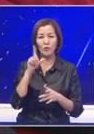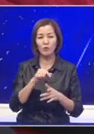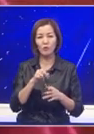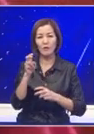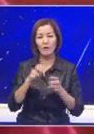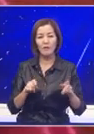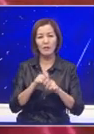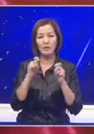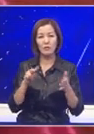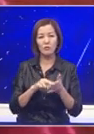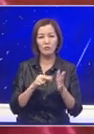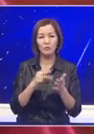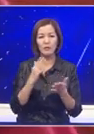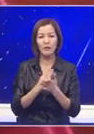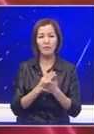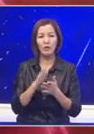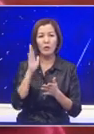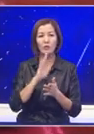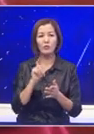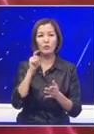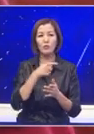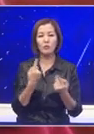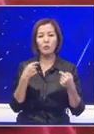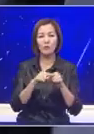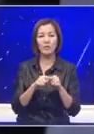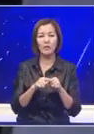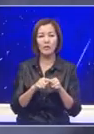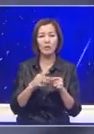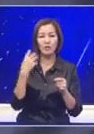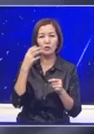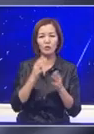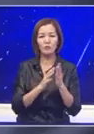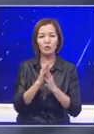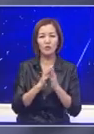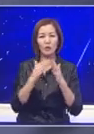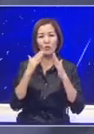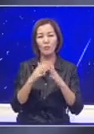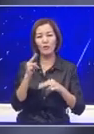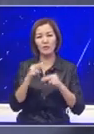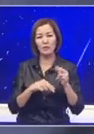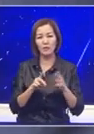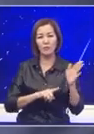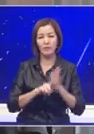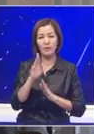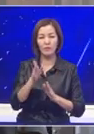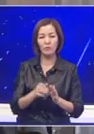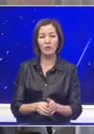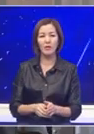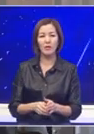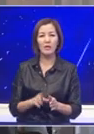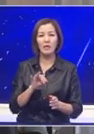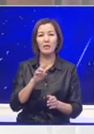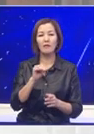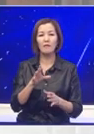ашу жоспарда. Сонымен қатар суды үнемдеу технологиясы мен жеміс-жидекті сақтау қоймаларын салуда қолға алынбақ. Инвес